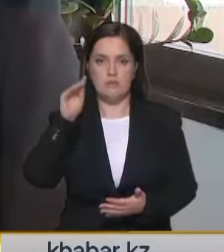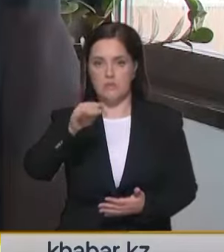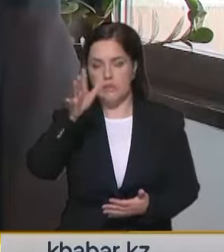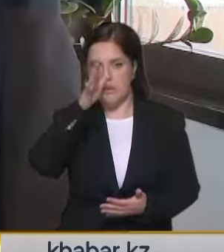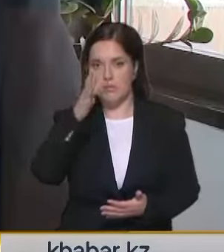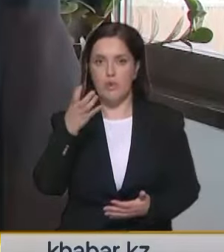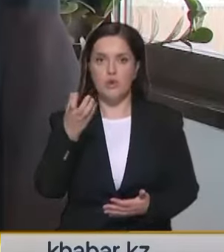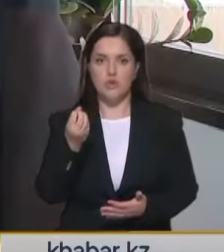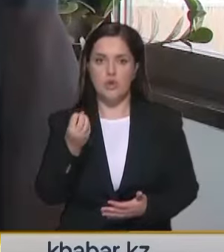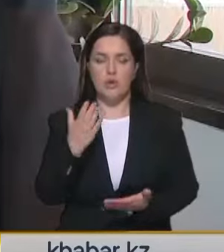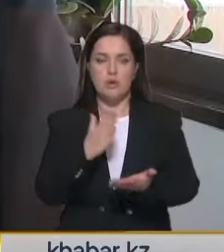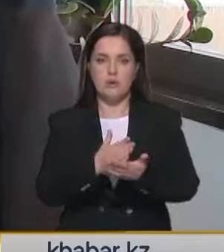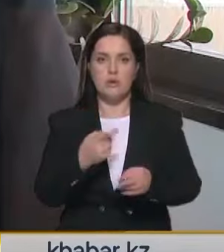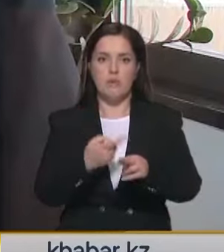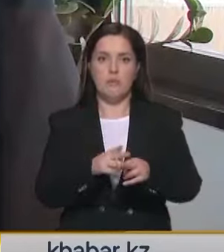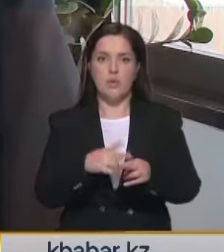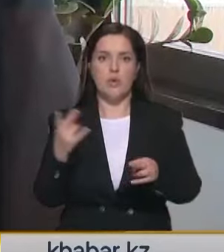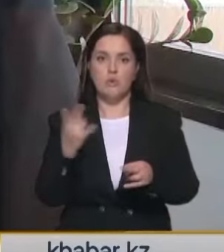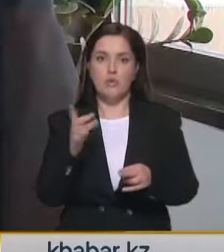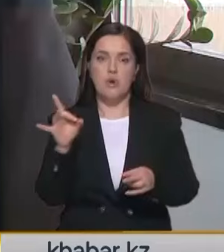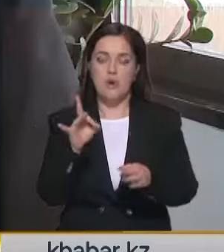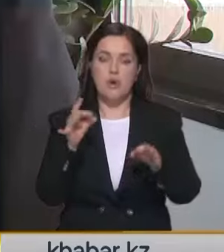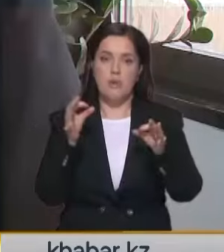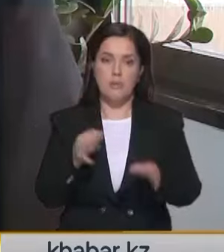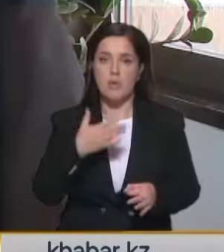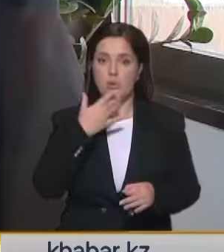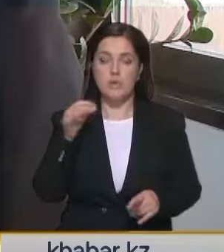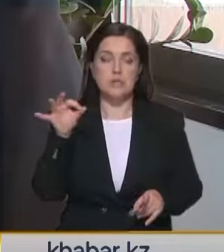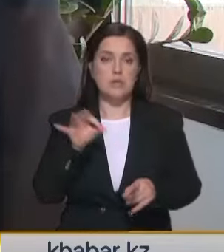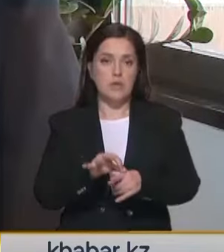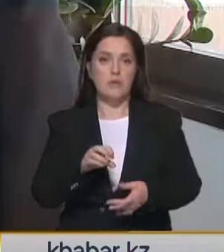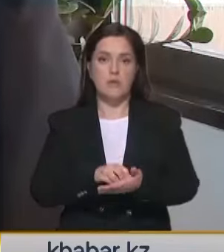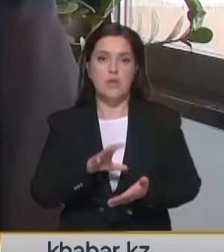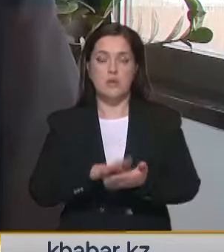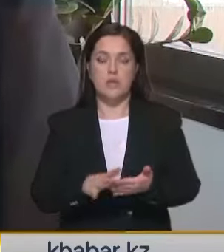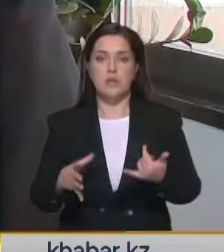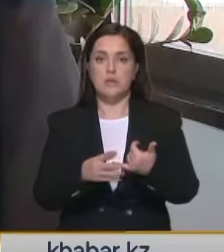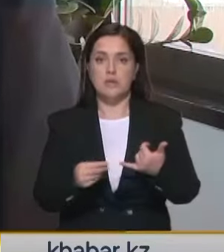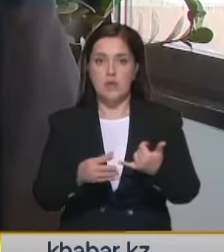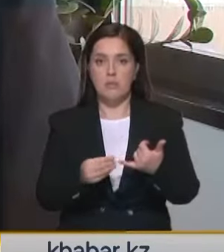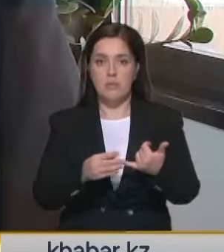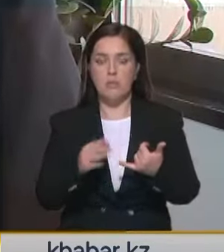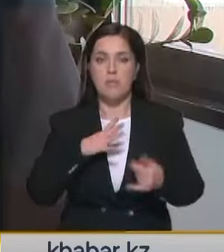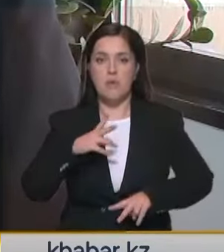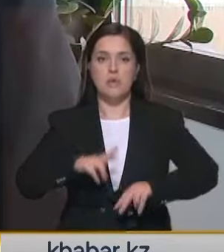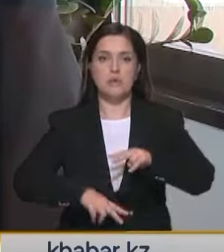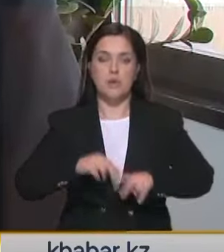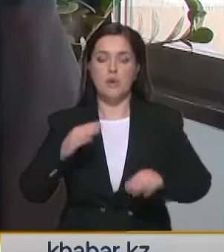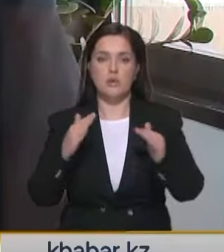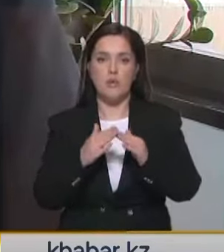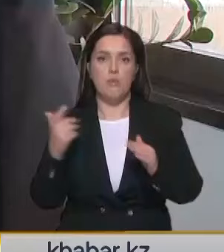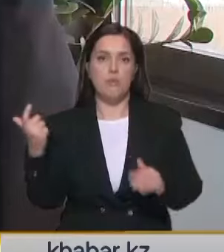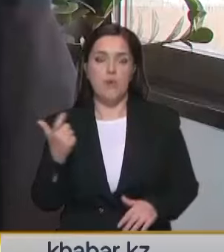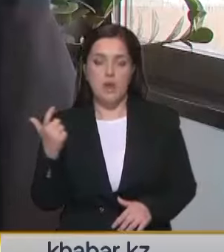допущены значительные отклонения от установленных габаритов. Кроме того, целевое назначение данного земельного участка предусматривало строительство частного жилого